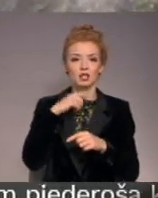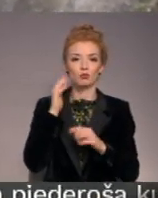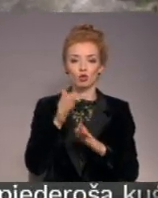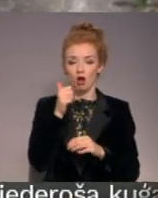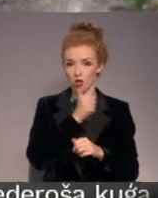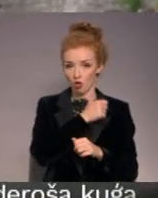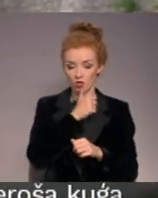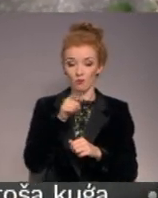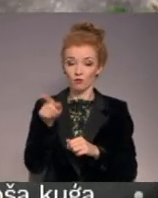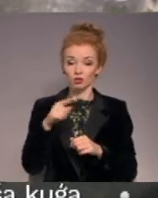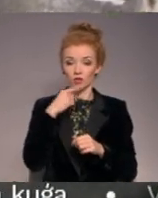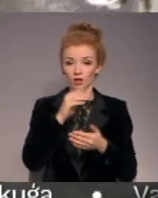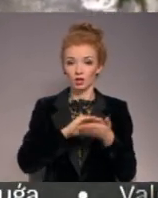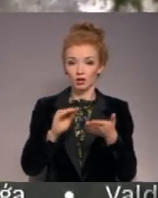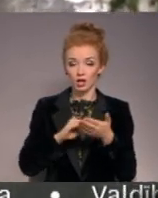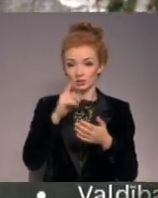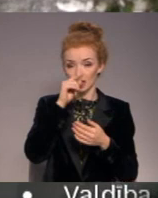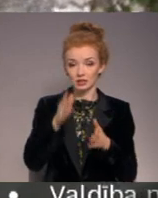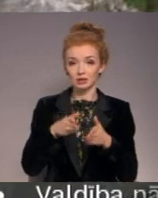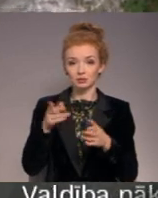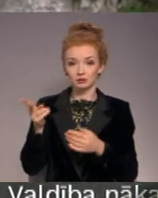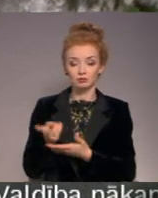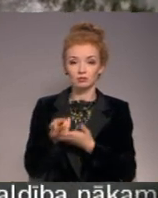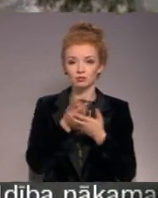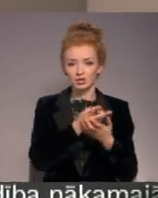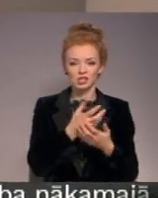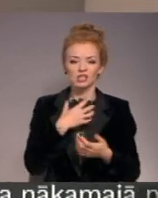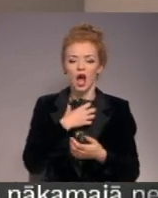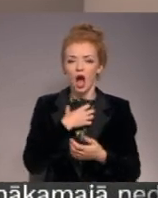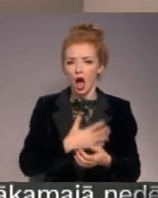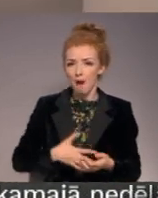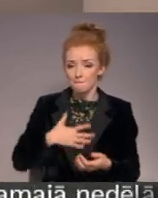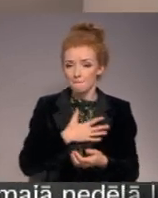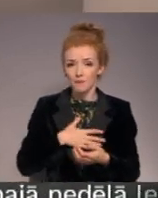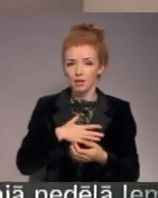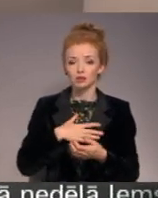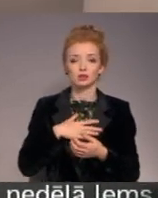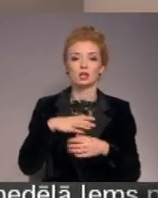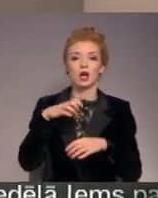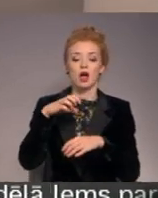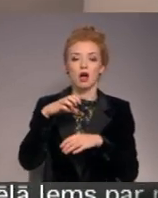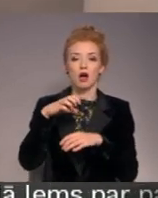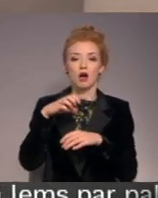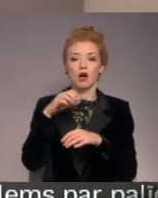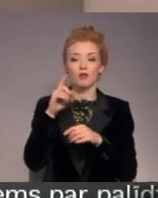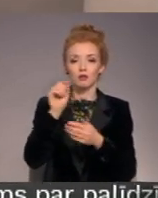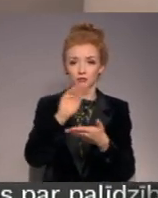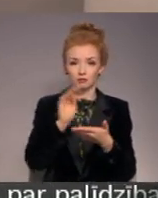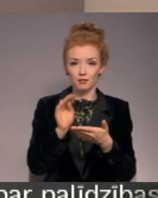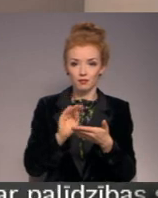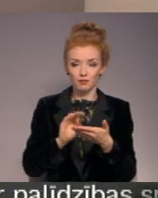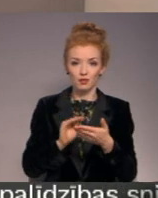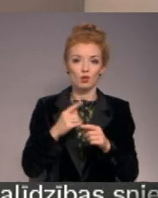raksta, ka sirmais vīrs Stradiņa slimnīcā tika ievests ar akūtām sāpēm. Tuviniekiem ārsti neko nav skaidrojuši, aizpildinoties ar